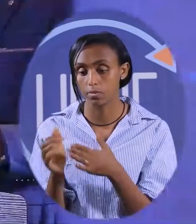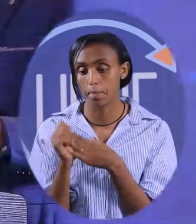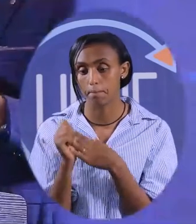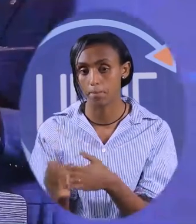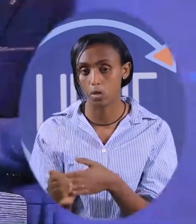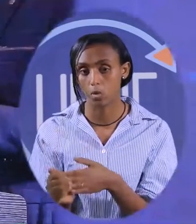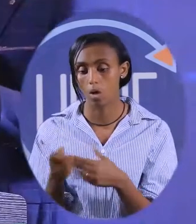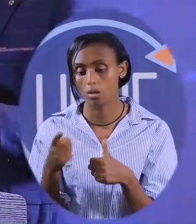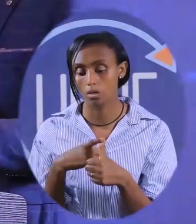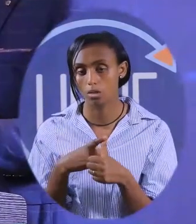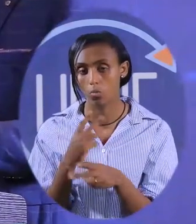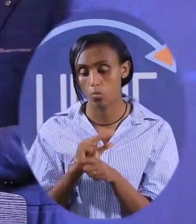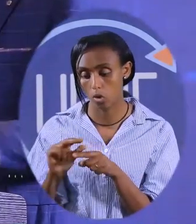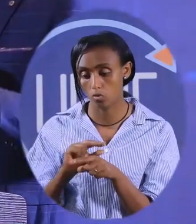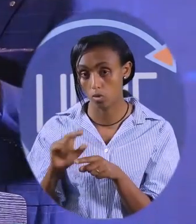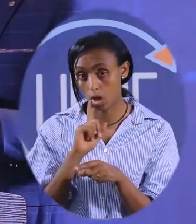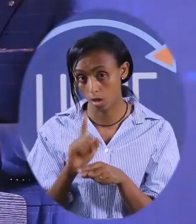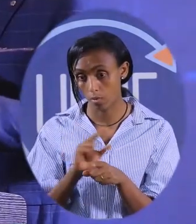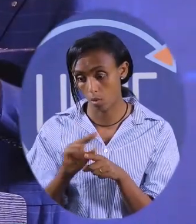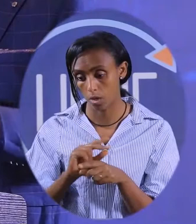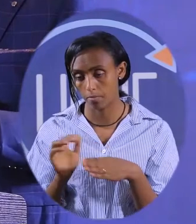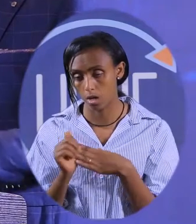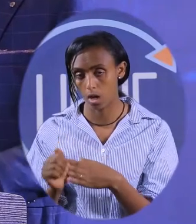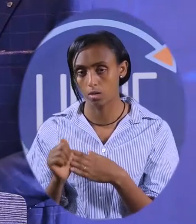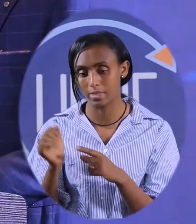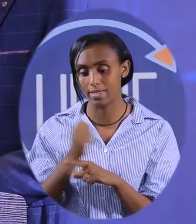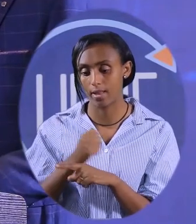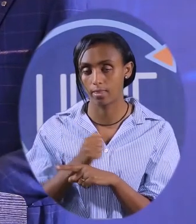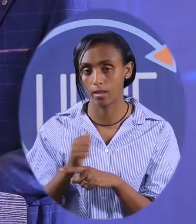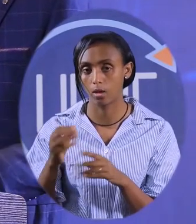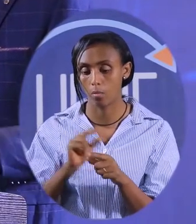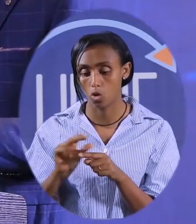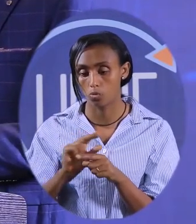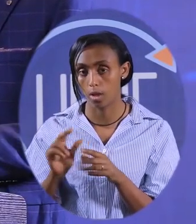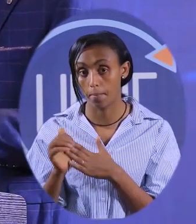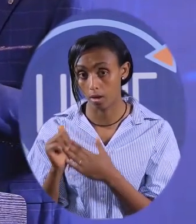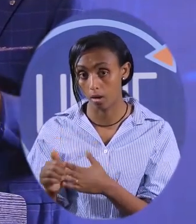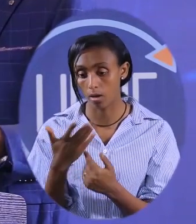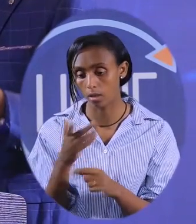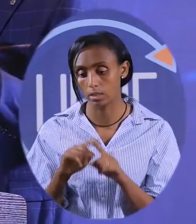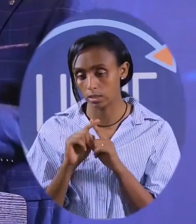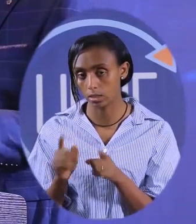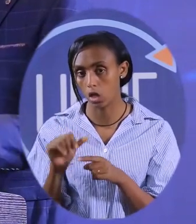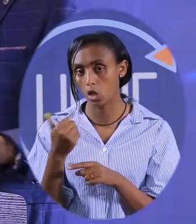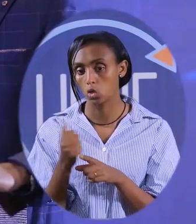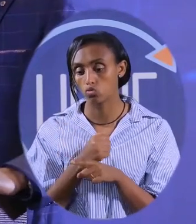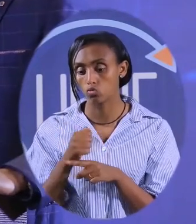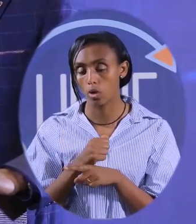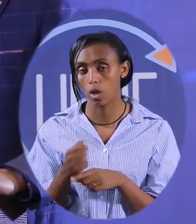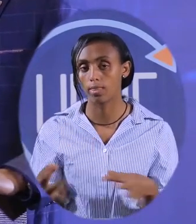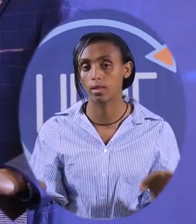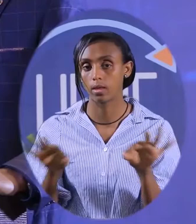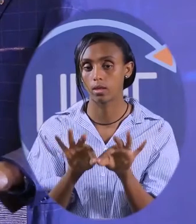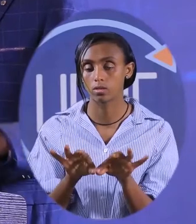የሚመራው አንደኛ በባለሙያ የሚመራው በባለሙያና በሰለጠነ ባለሙያ ይመራል። ነገር ግን ሌሎች ሙያዎችንም